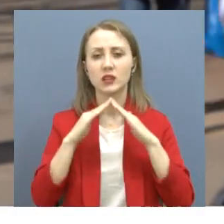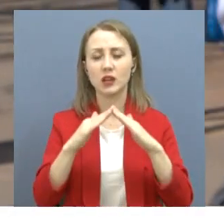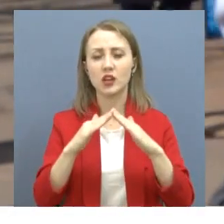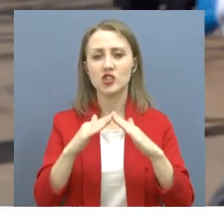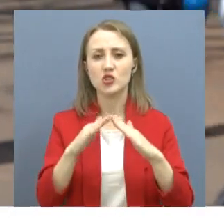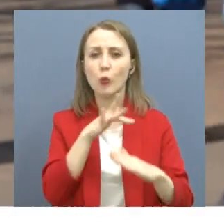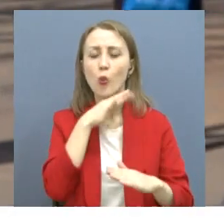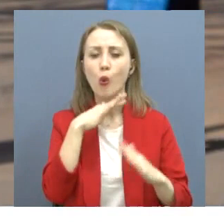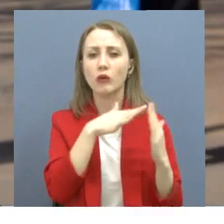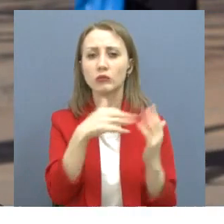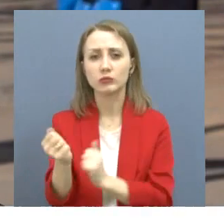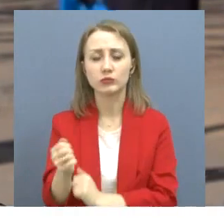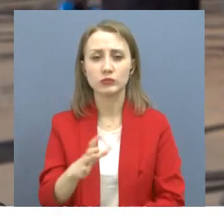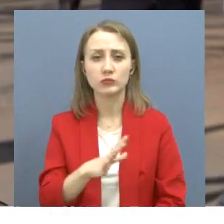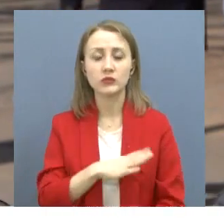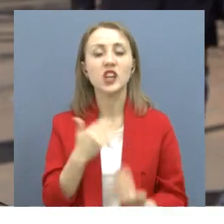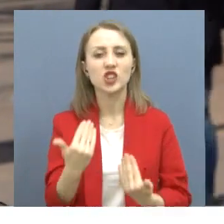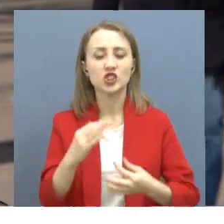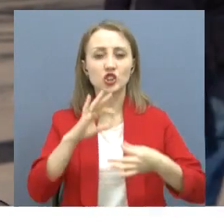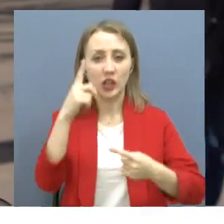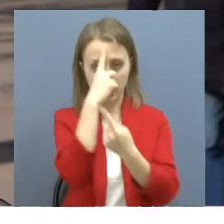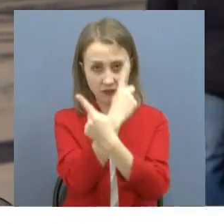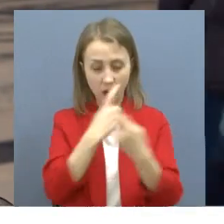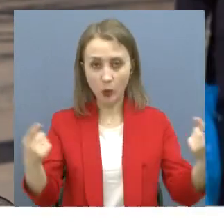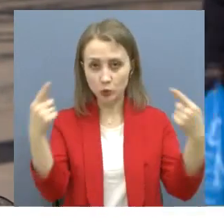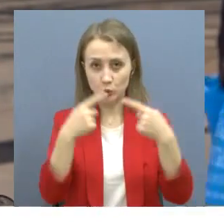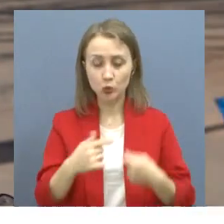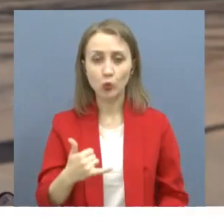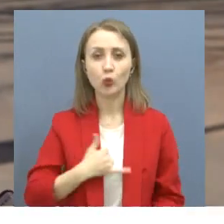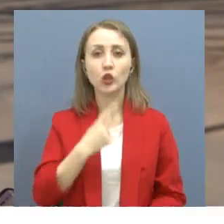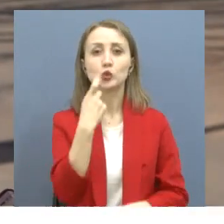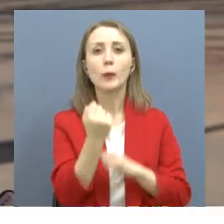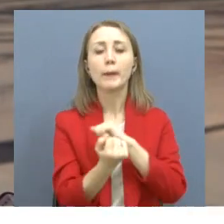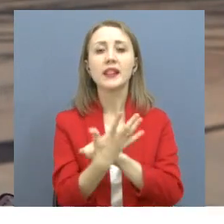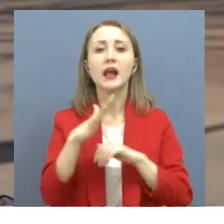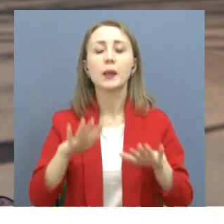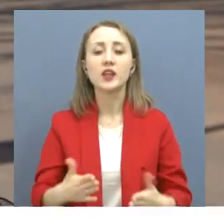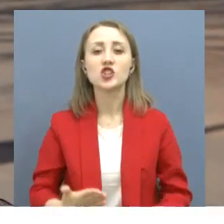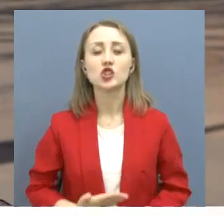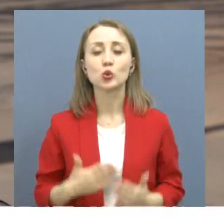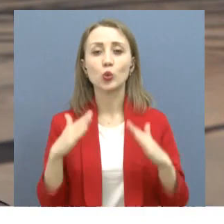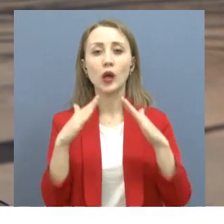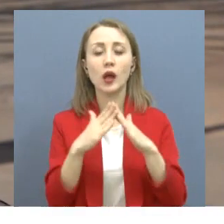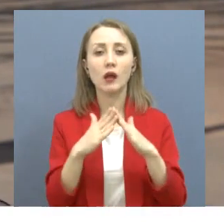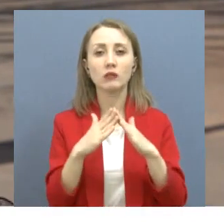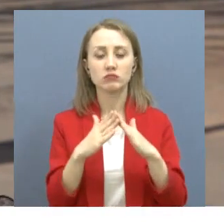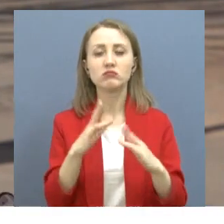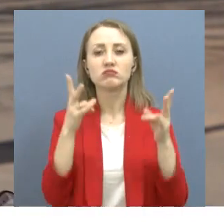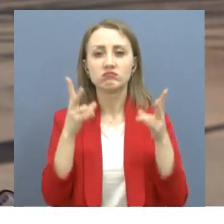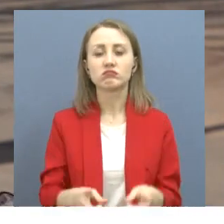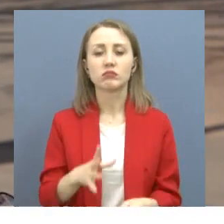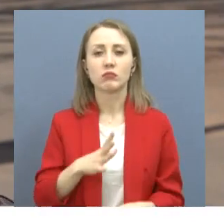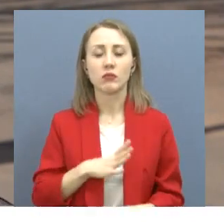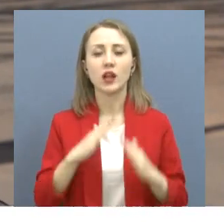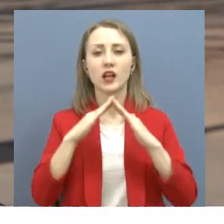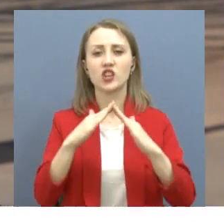на сегодняшний момент, потому что эта информация уточняется, у нас 115 объектов, жилых домов пострадало от урагана ветра, то есть сорваны с